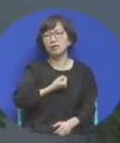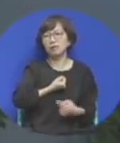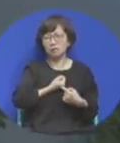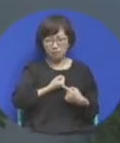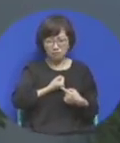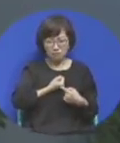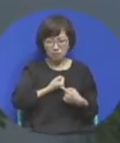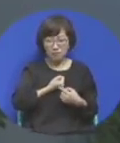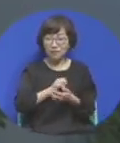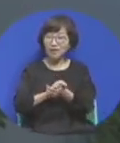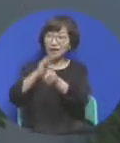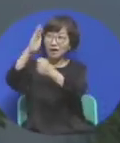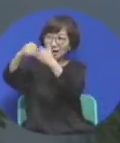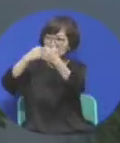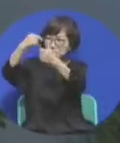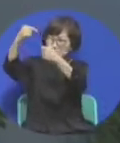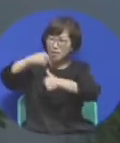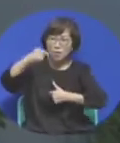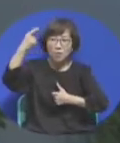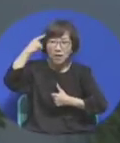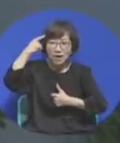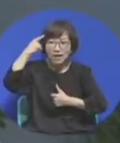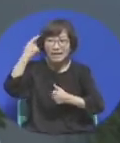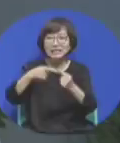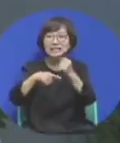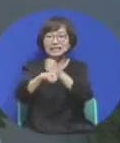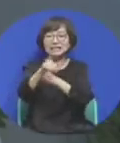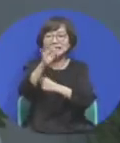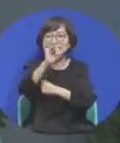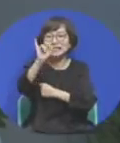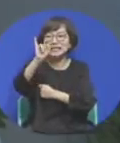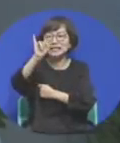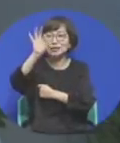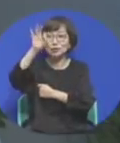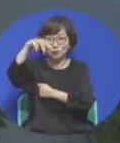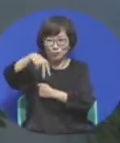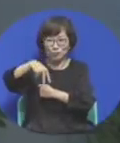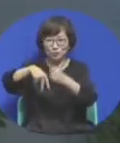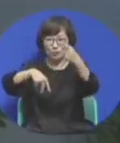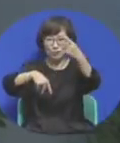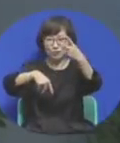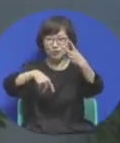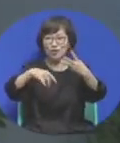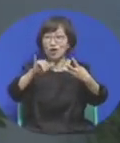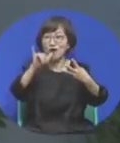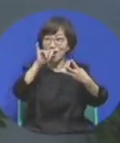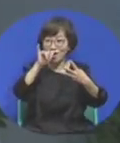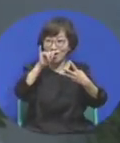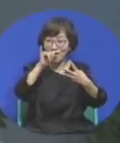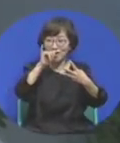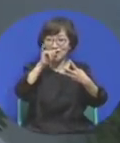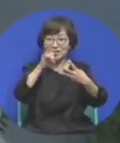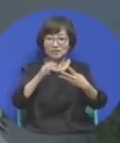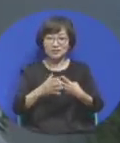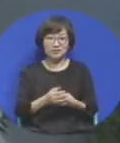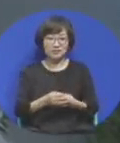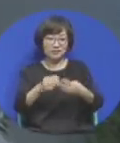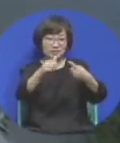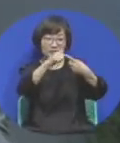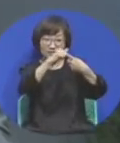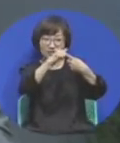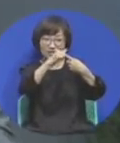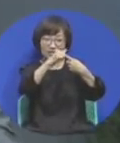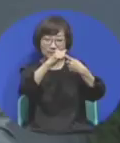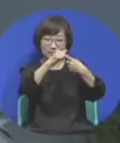말은 세 가지 이유가 있습니다. But there are three reasons for those words. 여러분 알아들으면 역사를 합니다. If you understand these words, the works will arise.